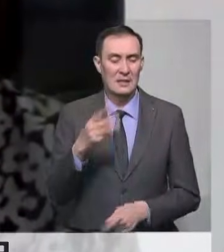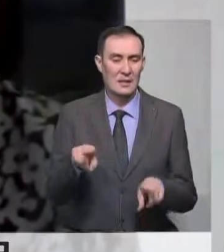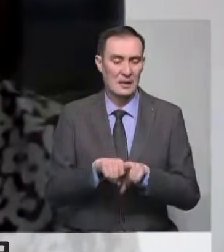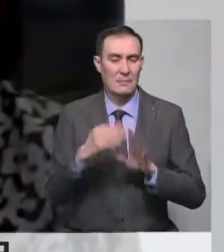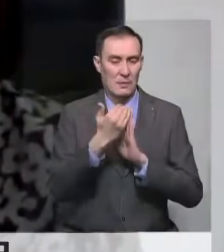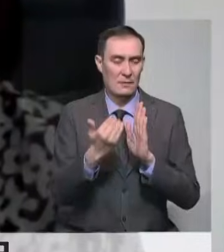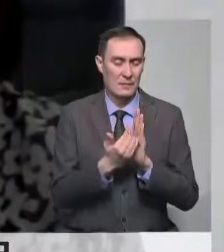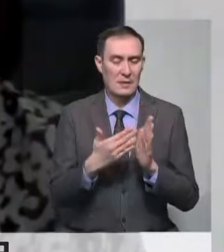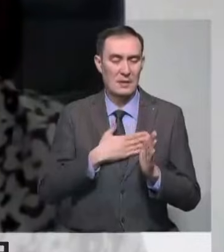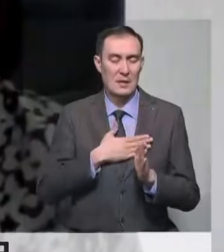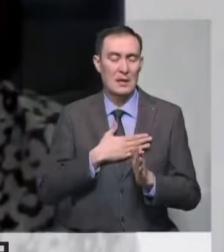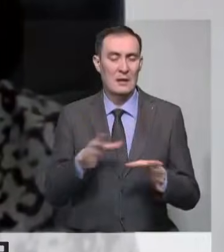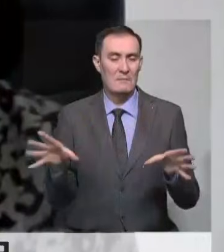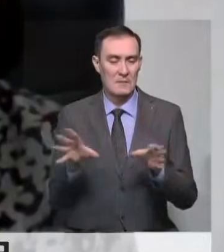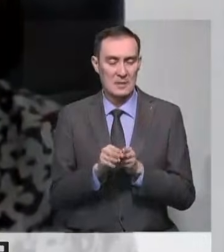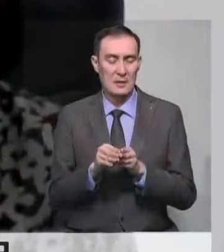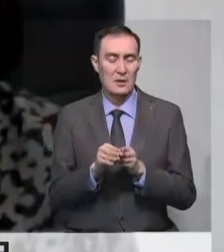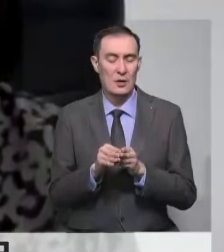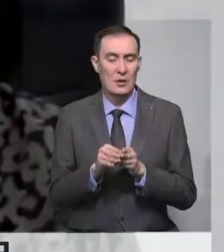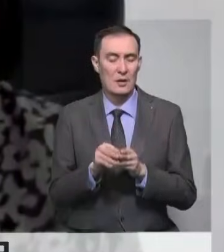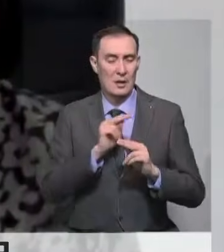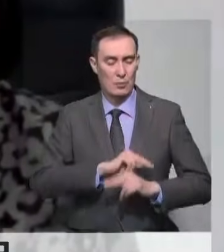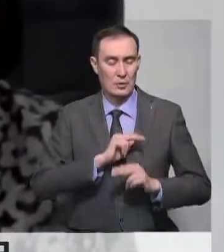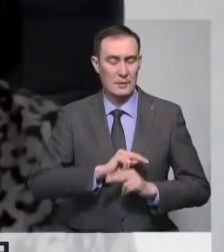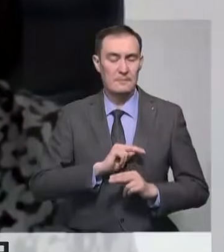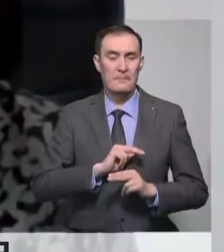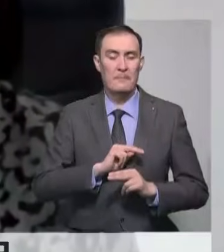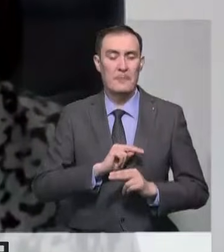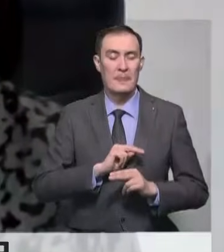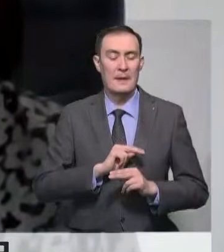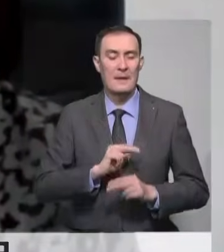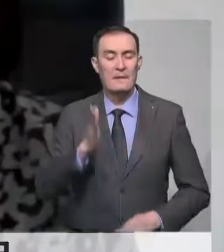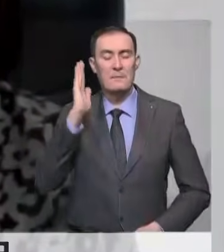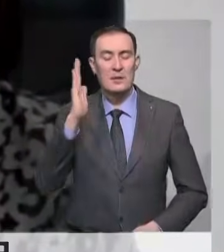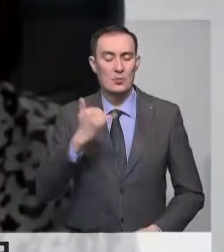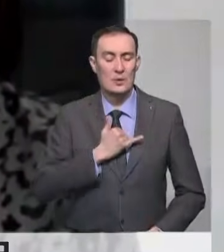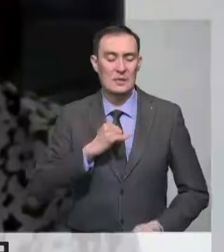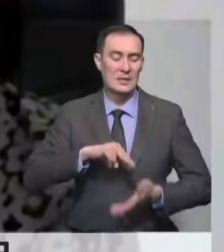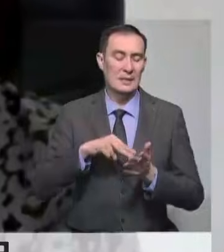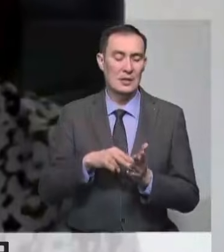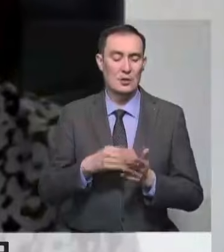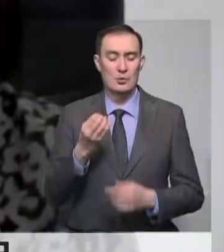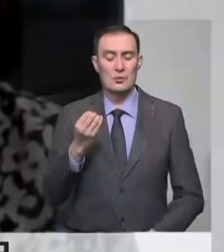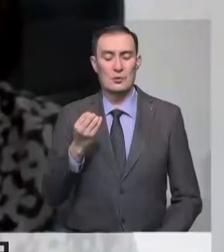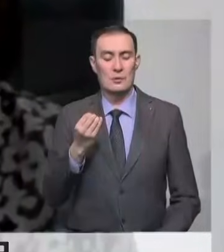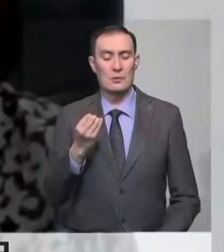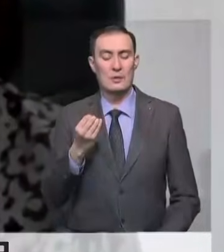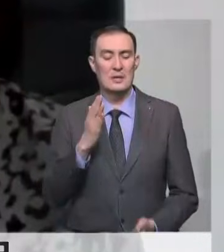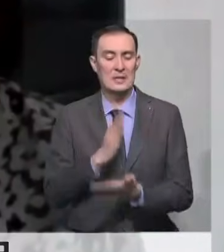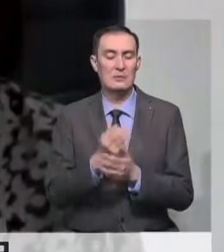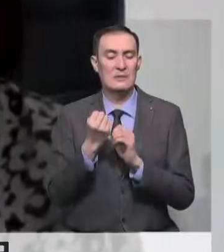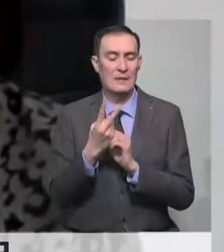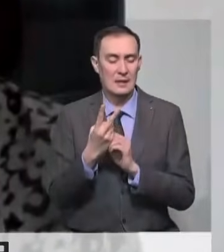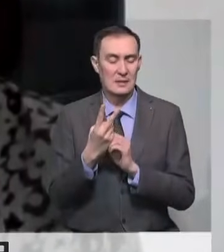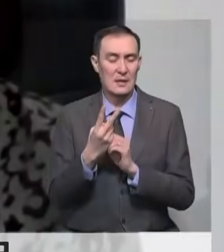и они с нами ведут тесную работу. Впереди у нас задача еще, вот, как вы сказали, 12.